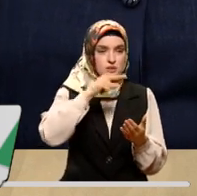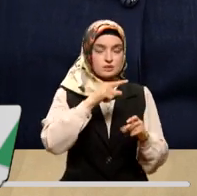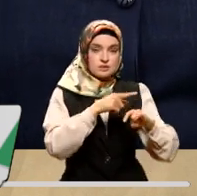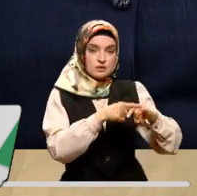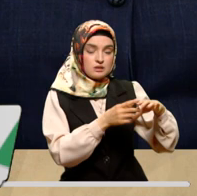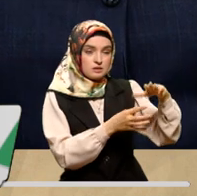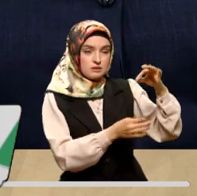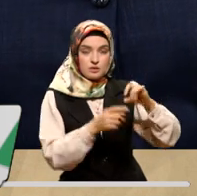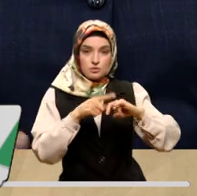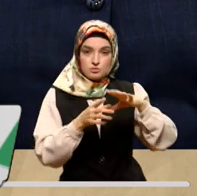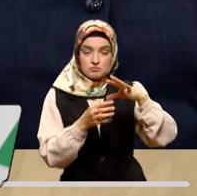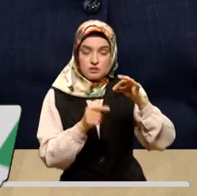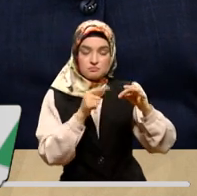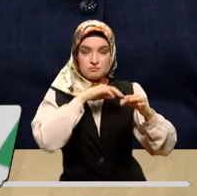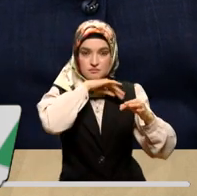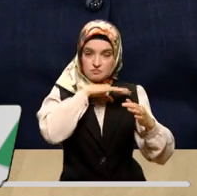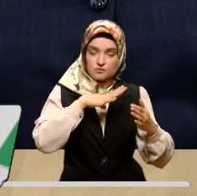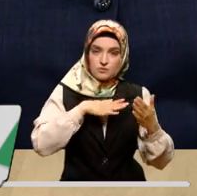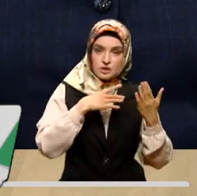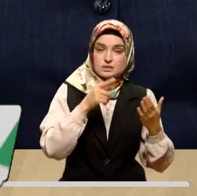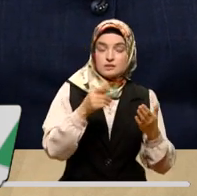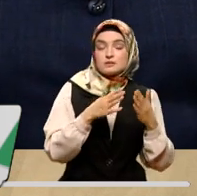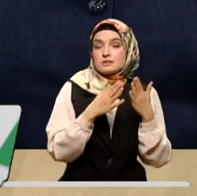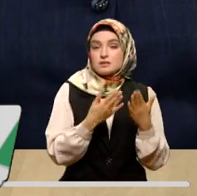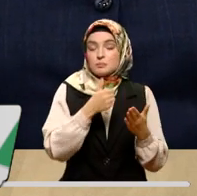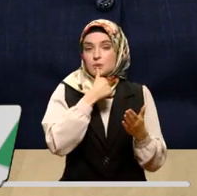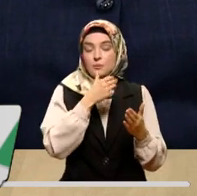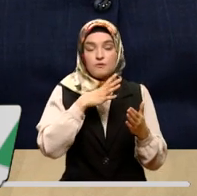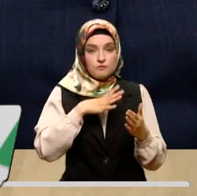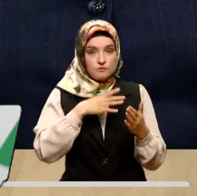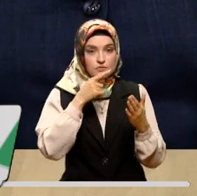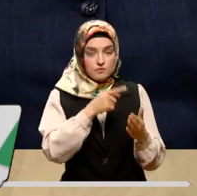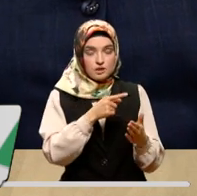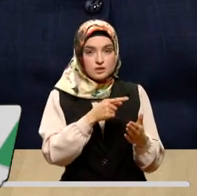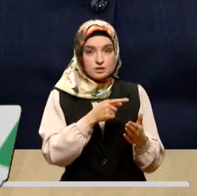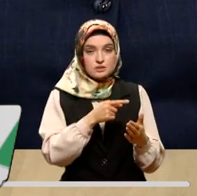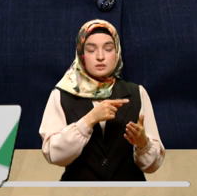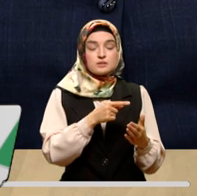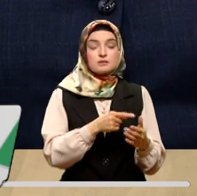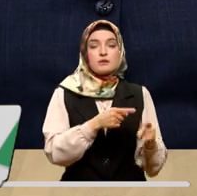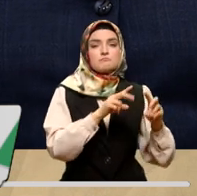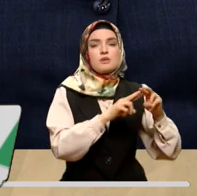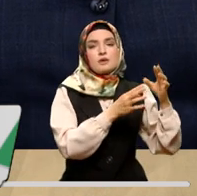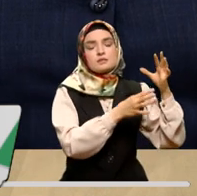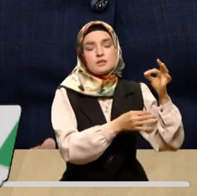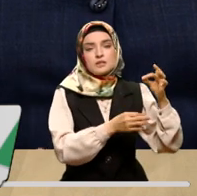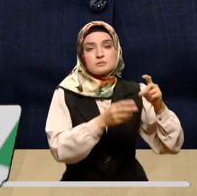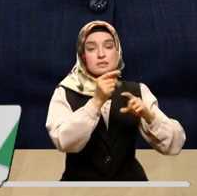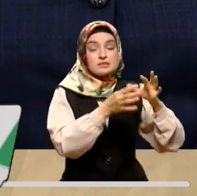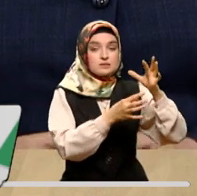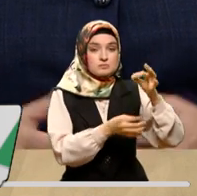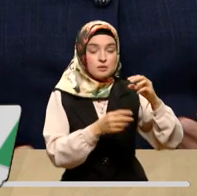dedesi oydu. Nasıl işte baban varsa işte Kasım'ın, İbrahim'in, Zeynep'in, Rukiye'nin babası da